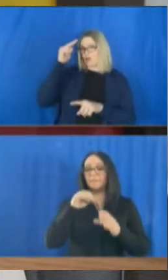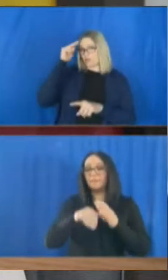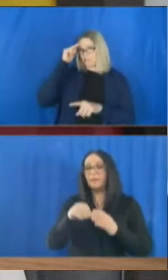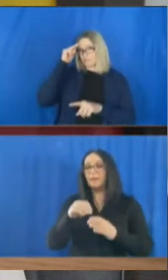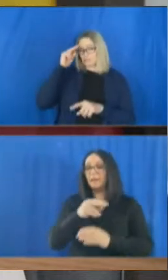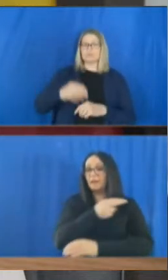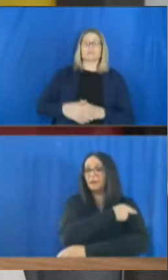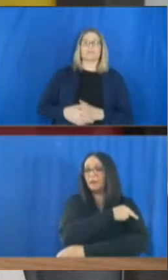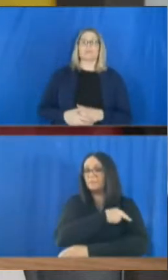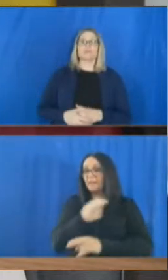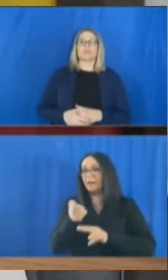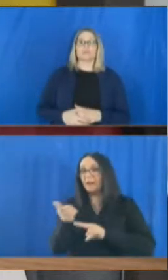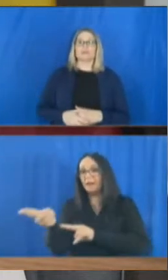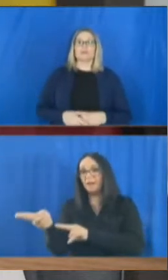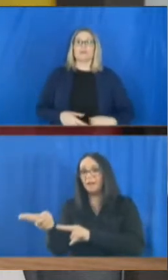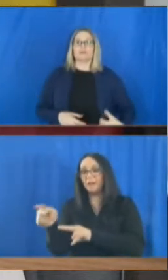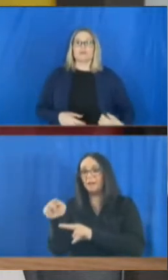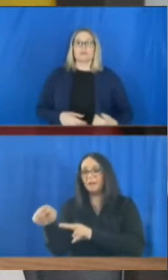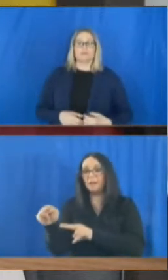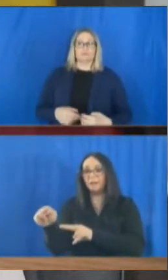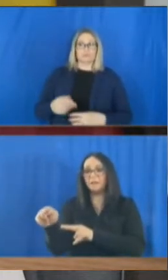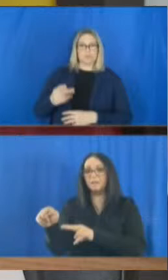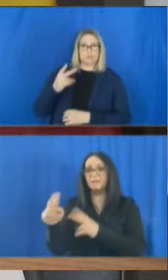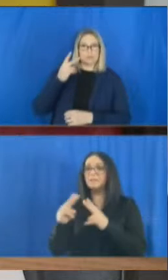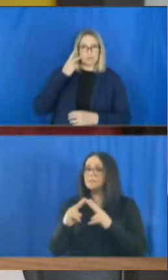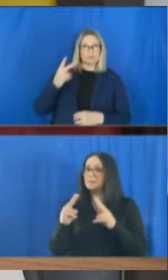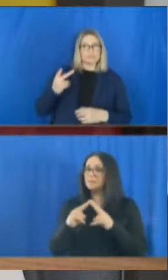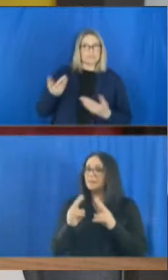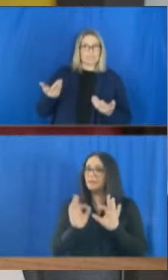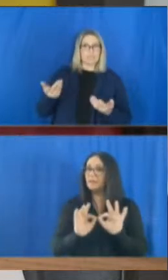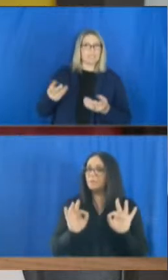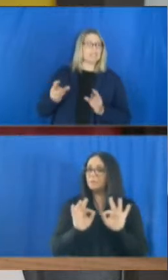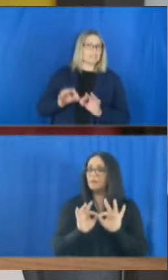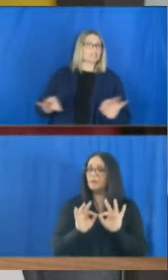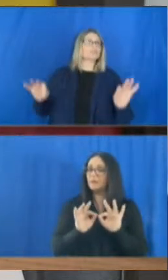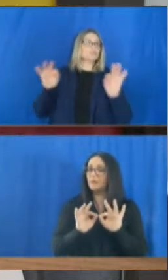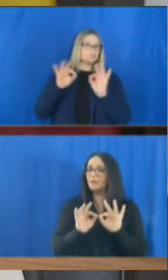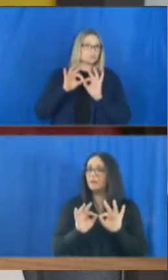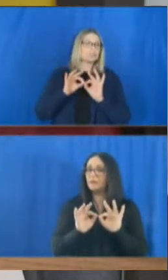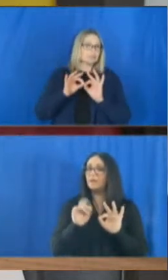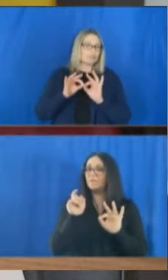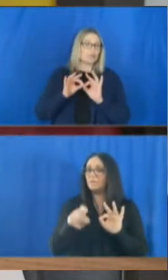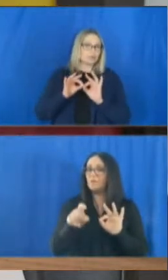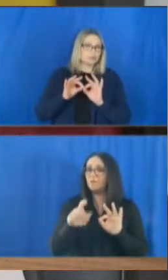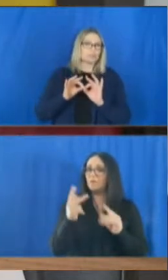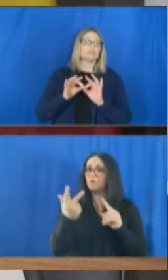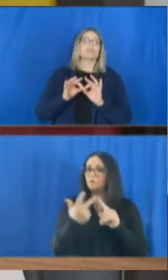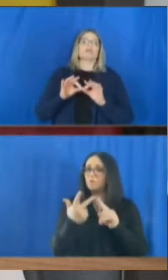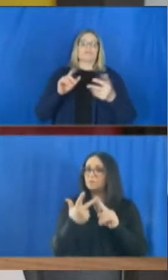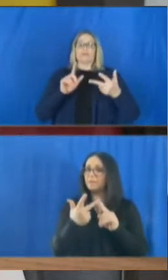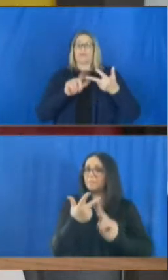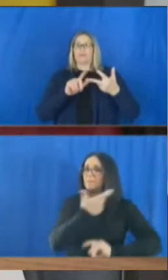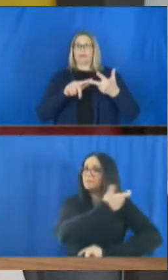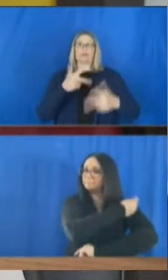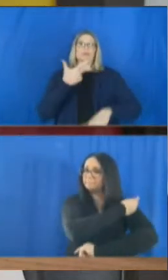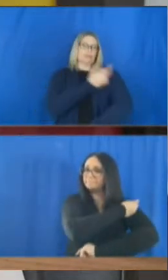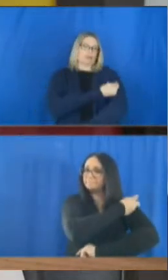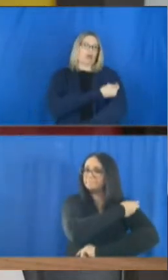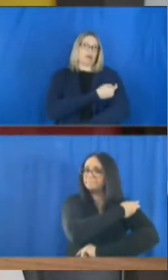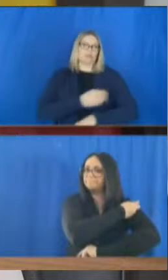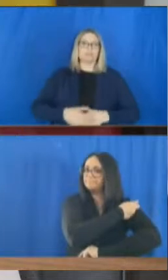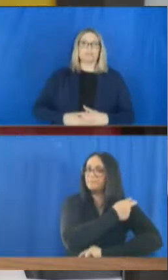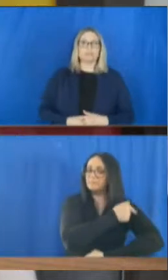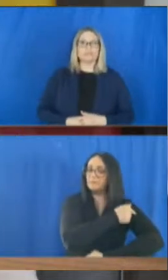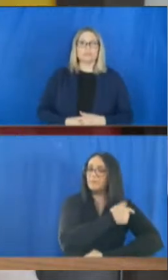éviter d'être hospitalisé. Monsieur Thévin, as-tu une suivi? Oui, pour Monsieur